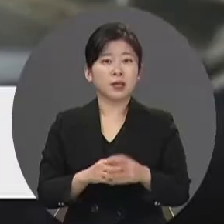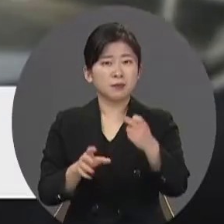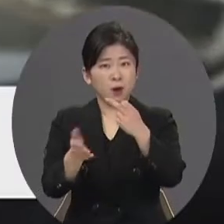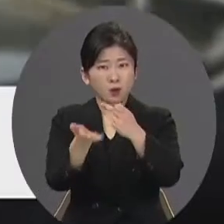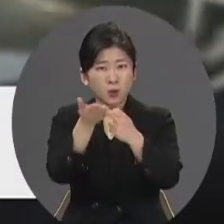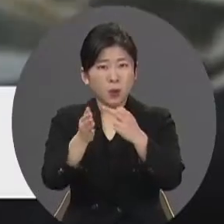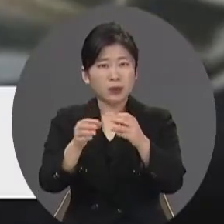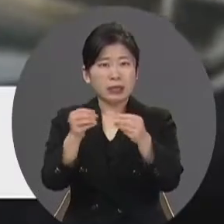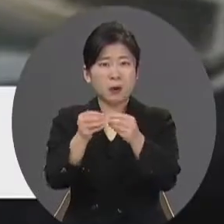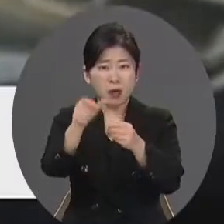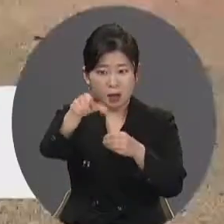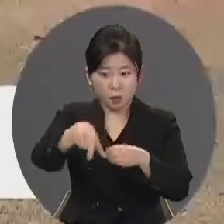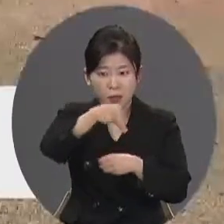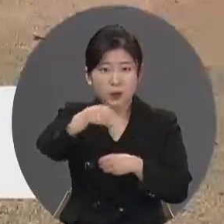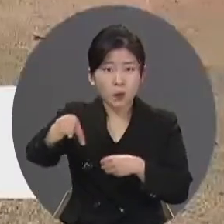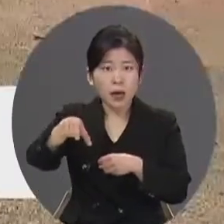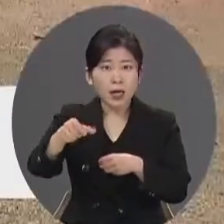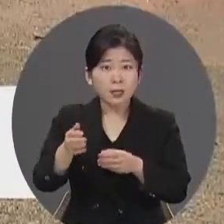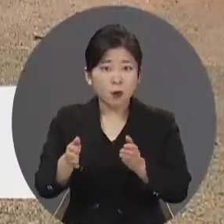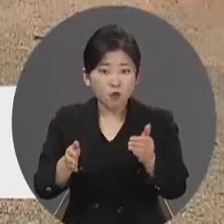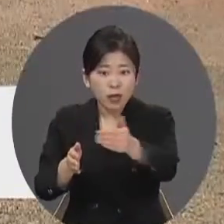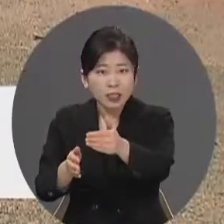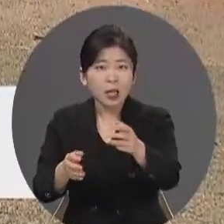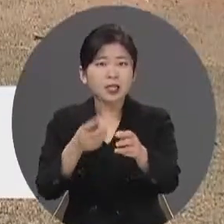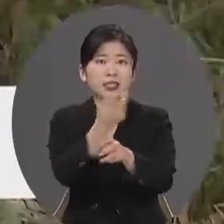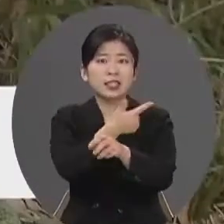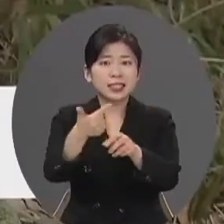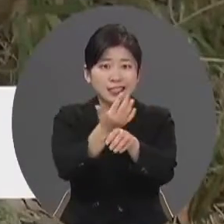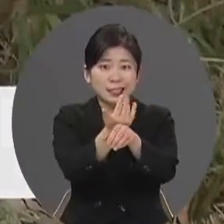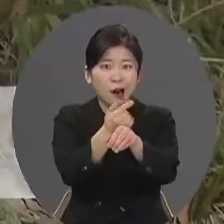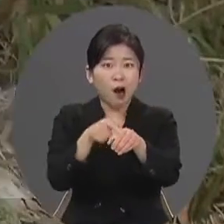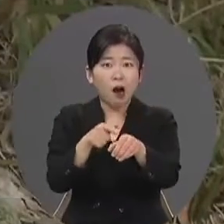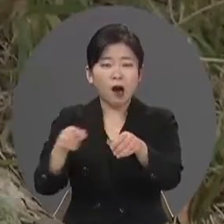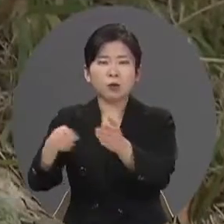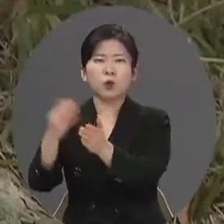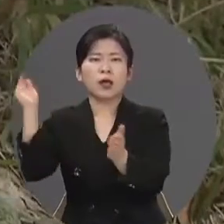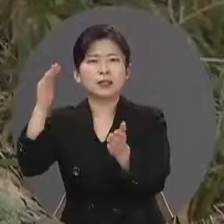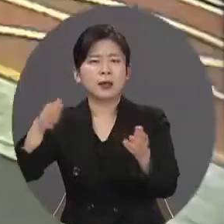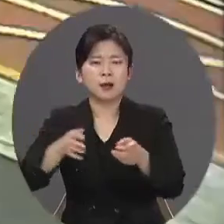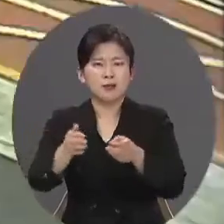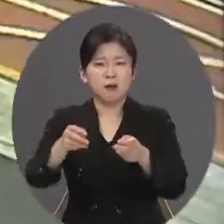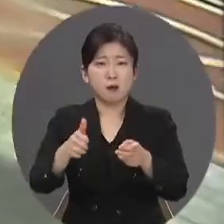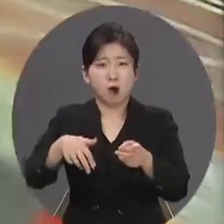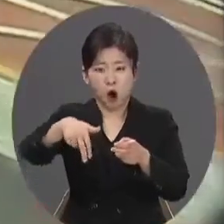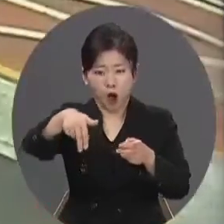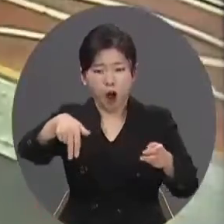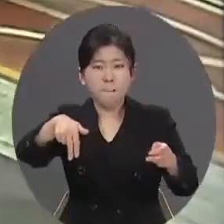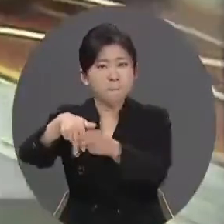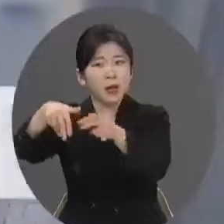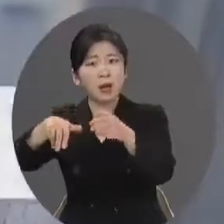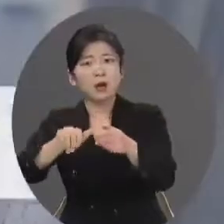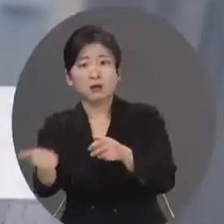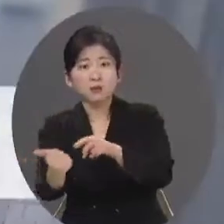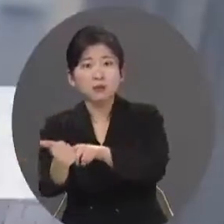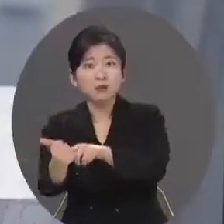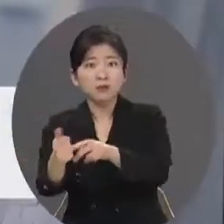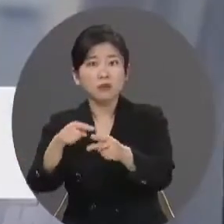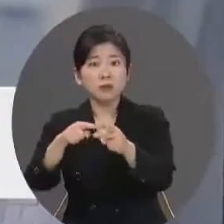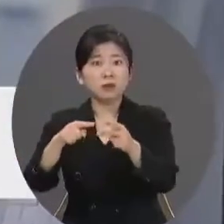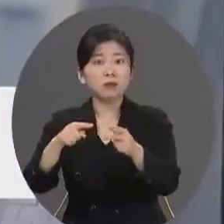창원의 한 교차로에서 우회전 하던 대형 화물차에 초등학생이 치어 숨졌고 2년간 하니 실 꺼내 판례가